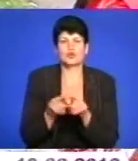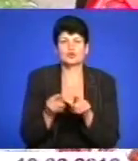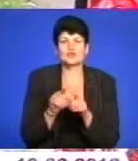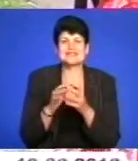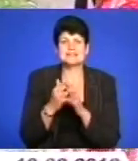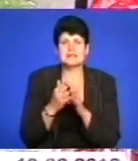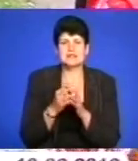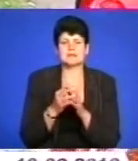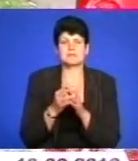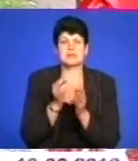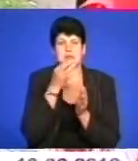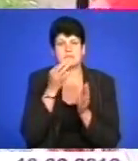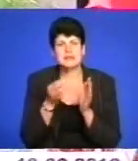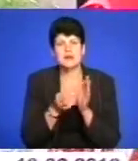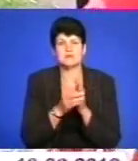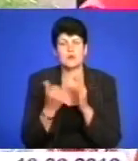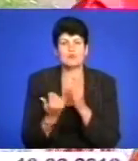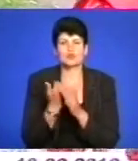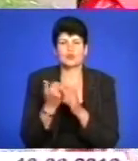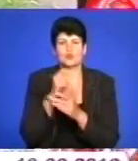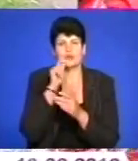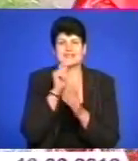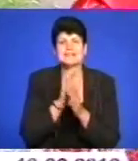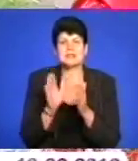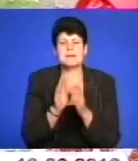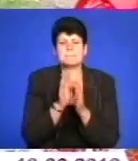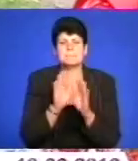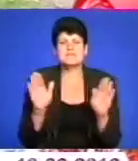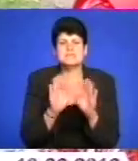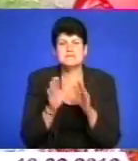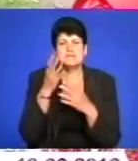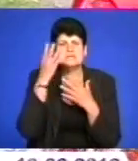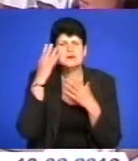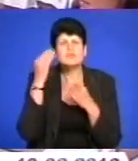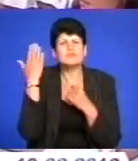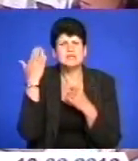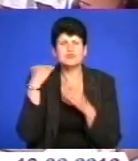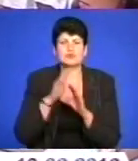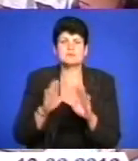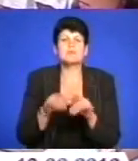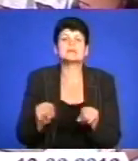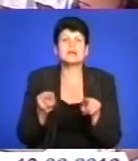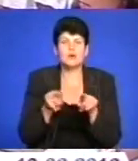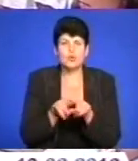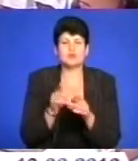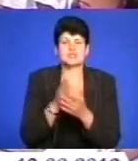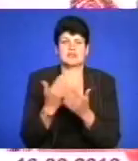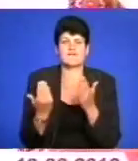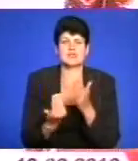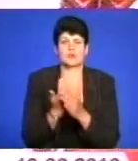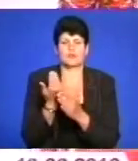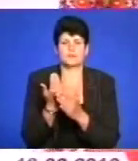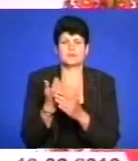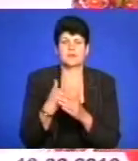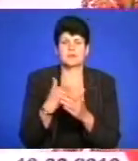трошки поновляємо. І українські пісні, забуті, які вже давно співалися, ми також їх відновлюємо.